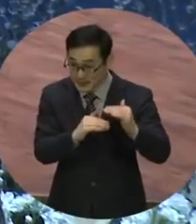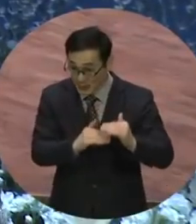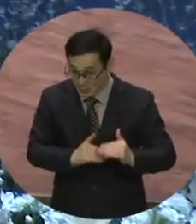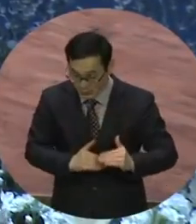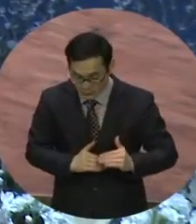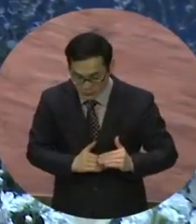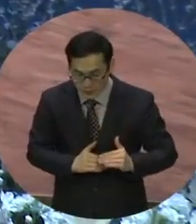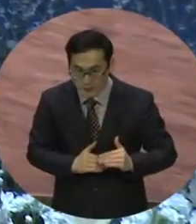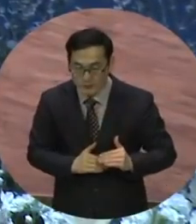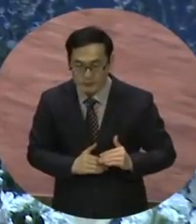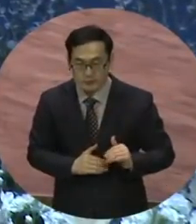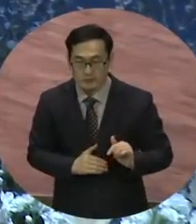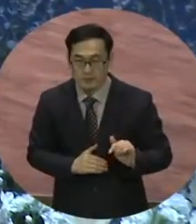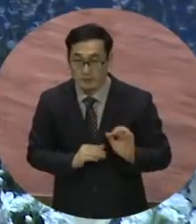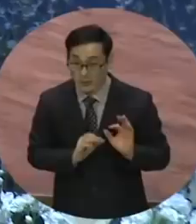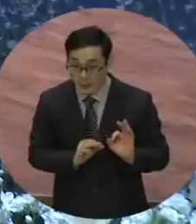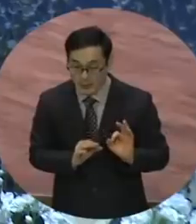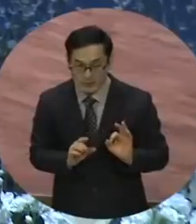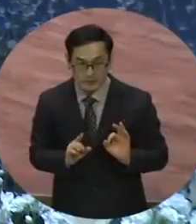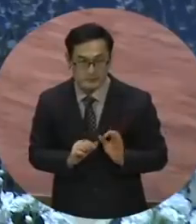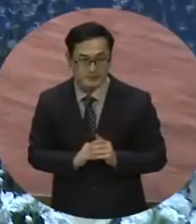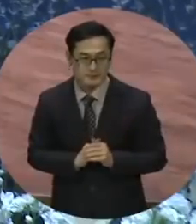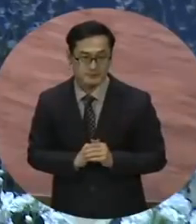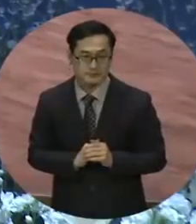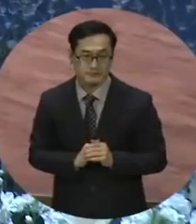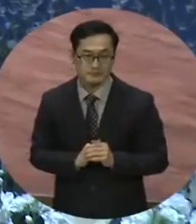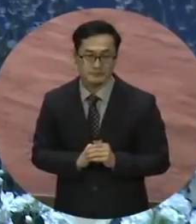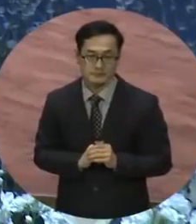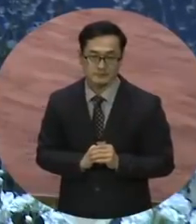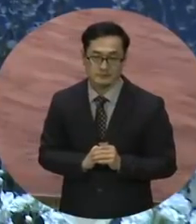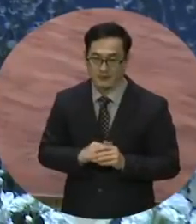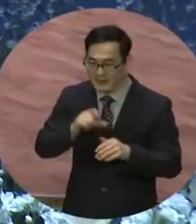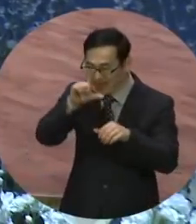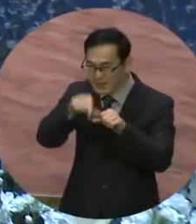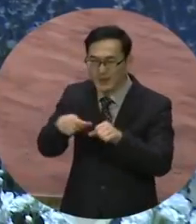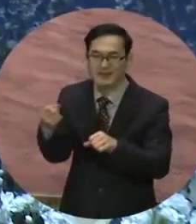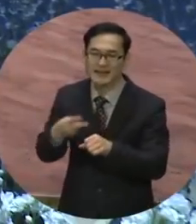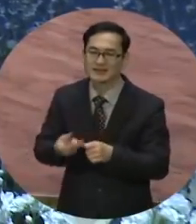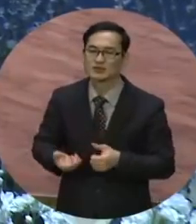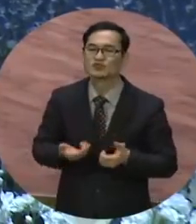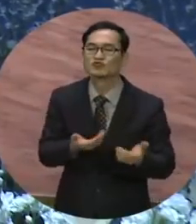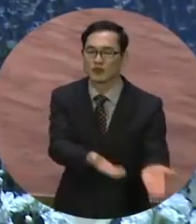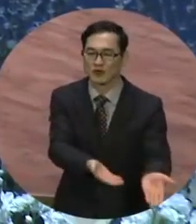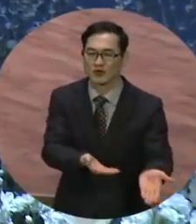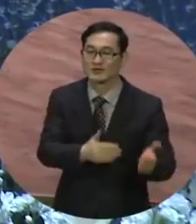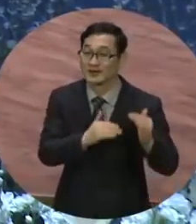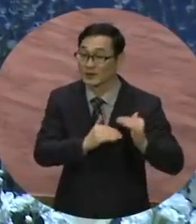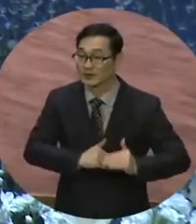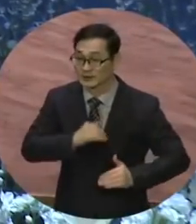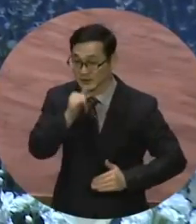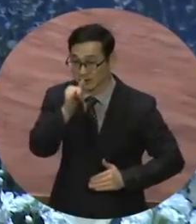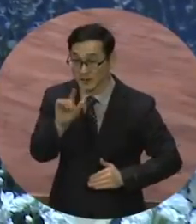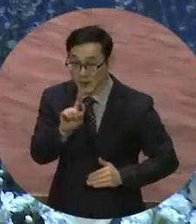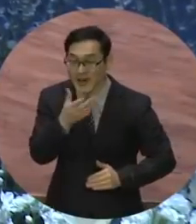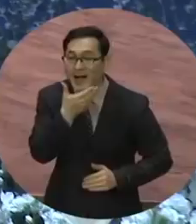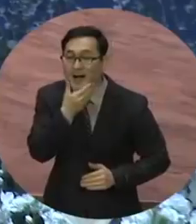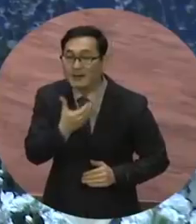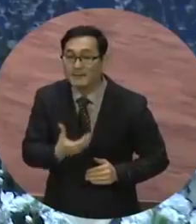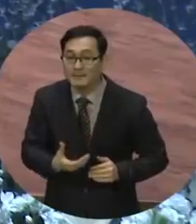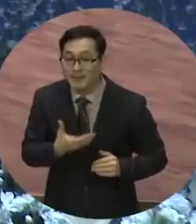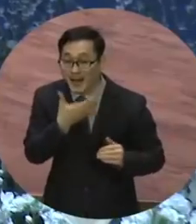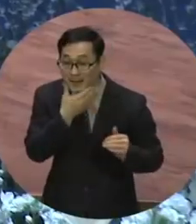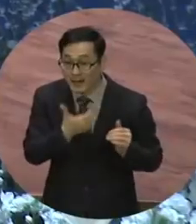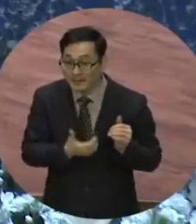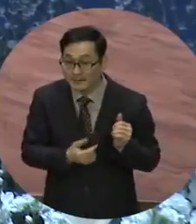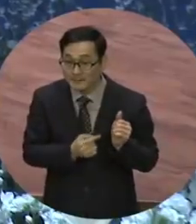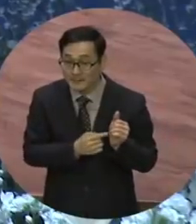여기 보면은 정말로 참으로 다시 기회를 주는 하나님을 알 수가 있어요. 이 아브라함이 그야말로